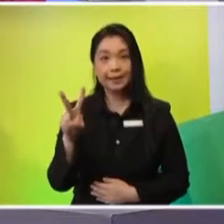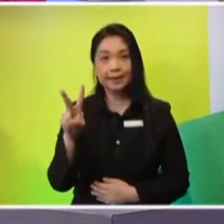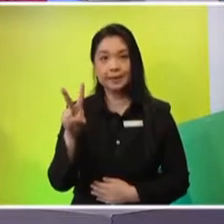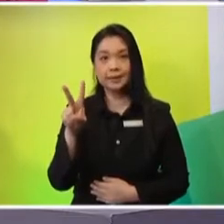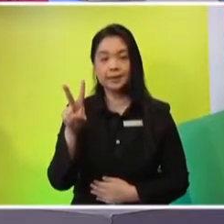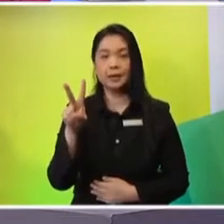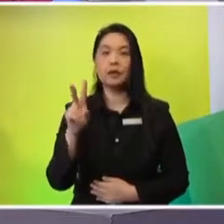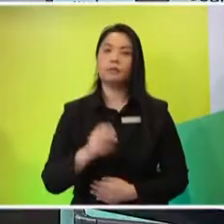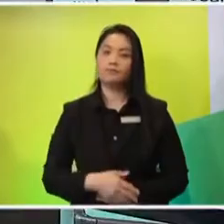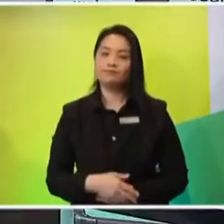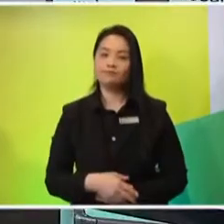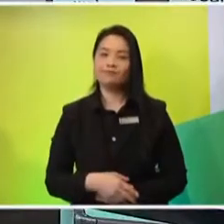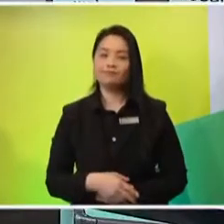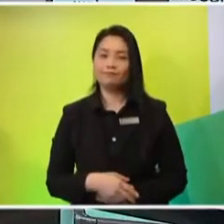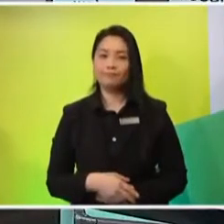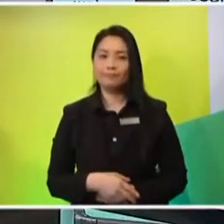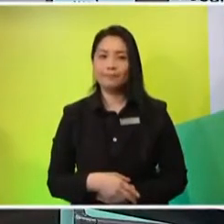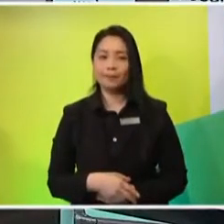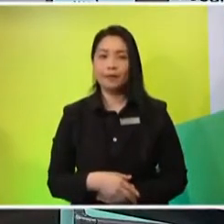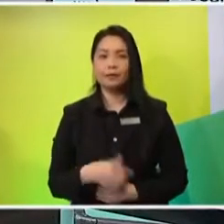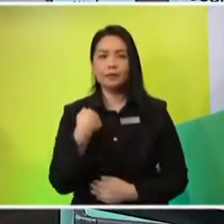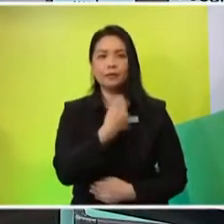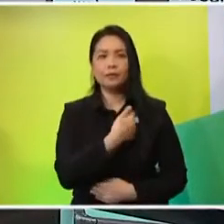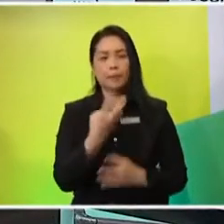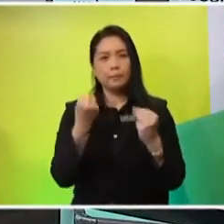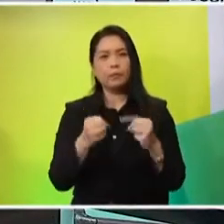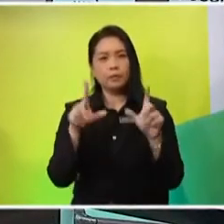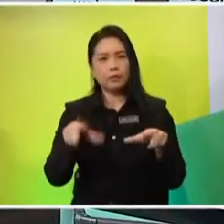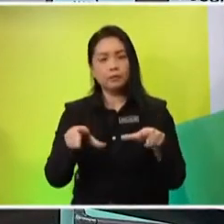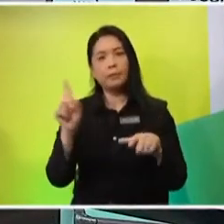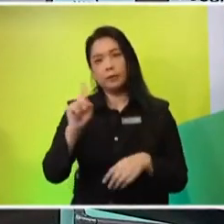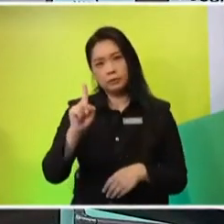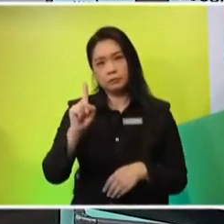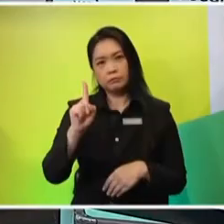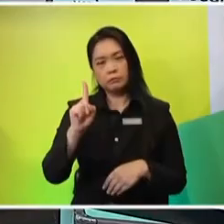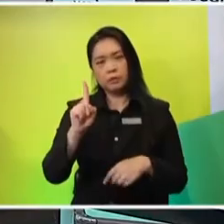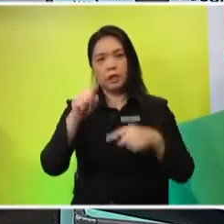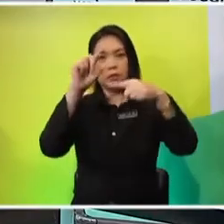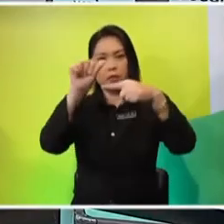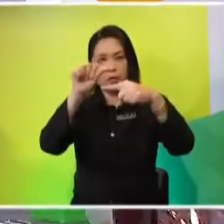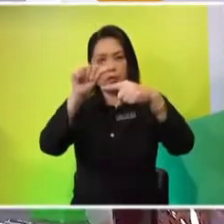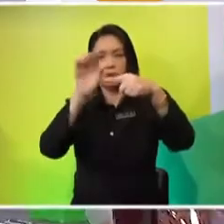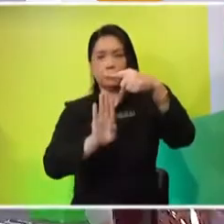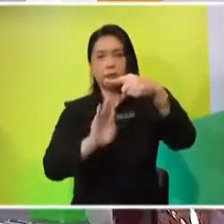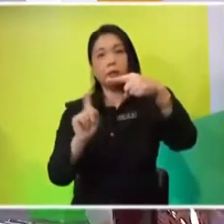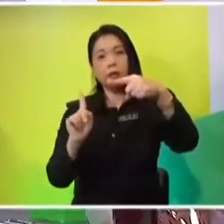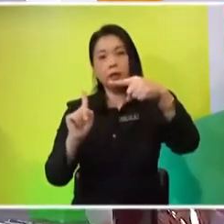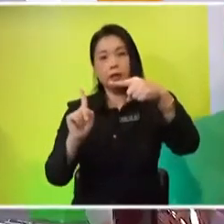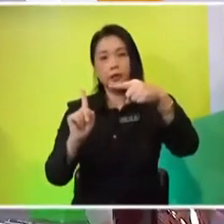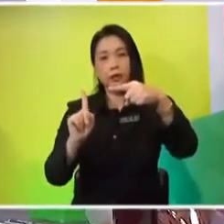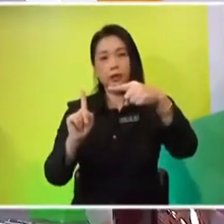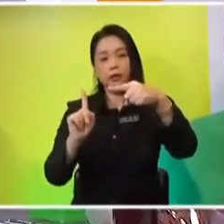1, 2, 3, 4, 5, 6, 7, 8, 9, 10, 11, 12. 12. Okey, 12 ni kita nak letak yang mana? Pengangka ke penyebut? 12 kita letak